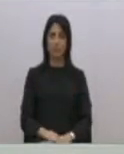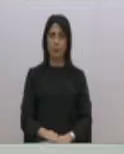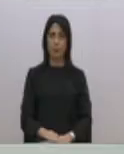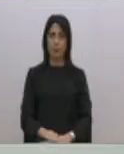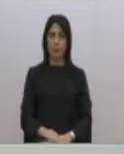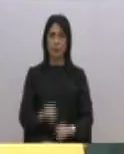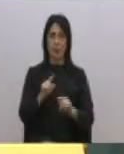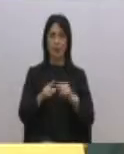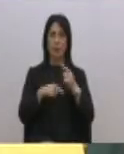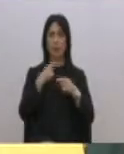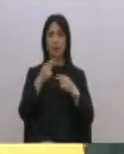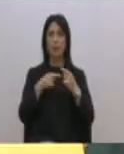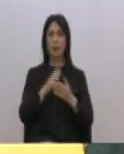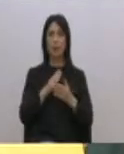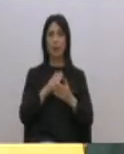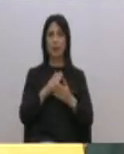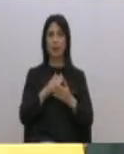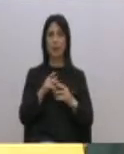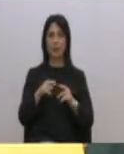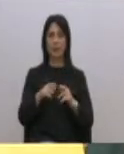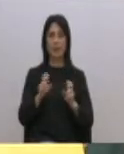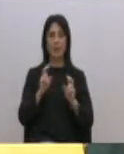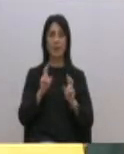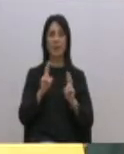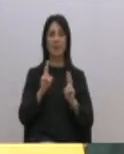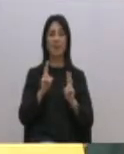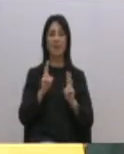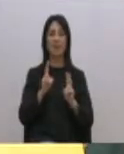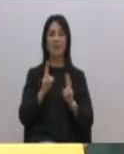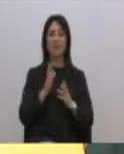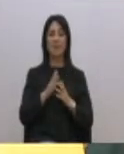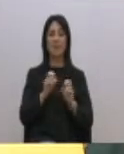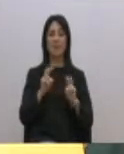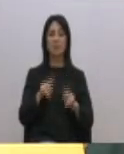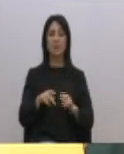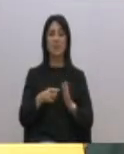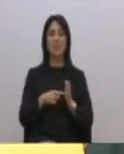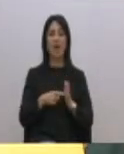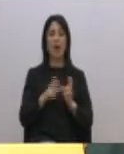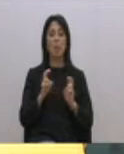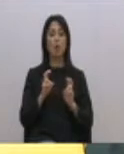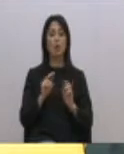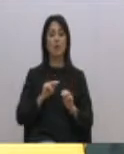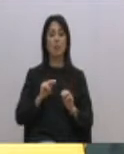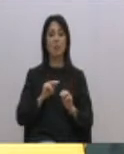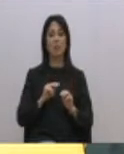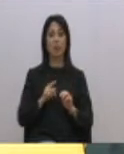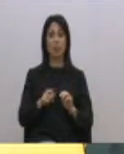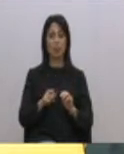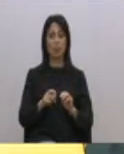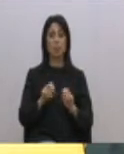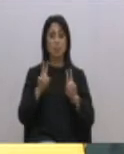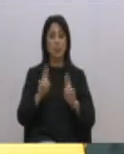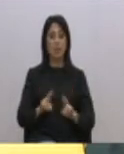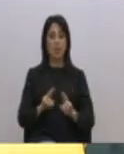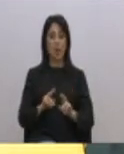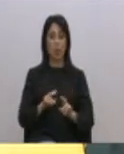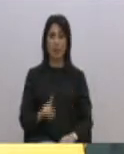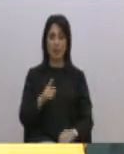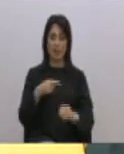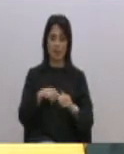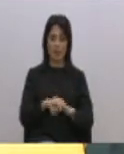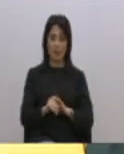აქ საუბარია დაფარულ არეალზე თუ ვიზა ვრცელდება სპეციალური საგამოძიებო სამსახურის ასე ვთქვათ